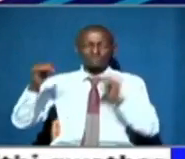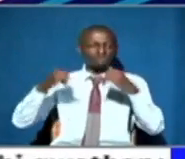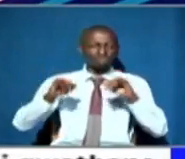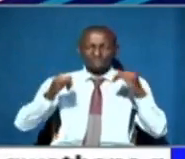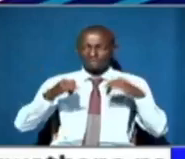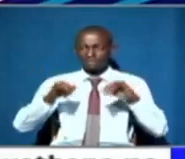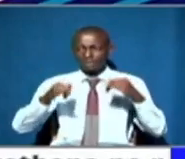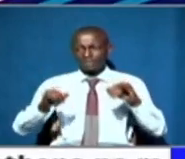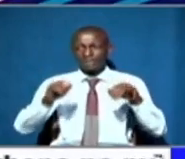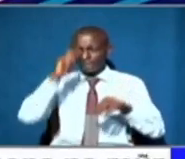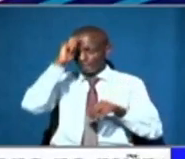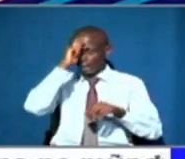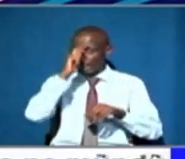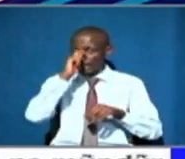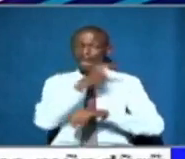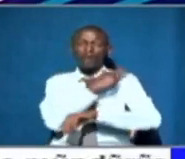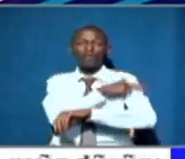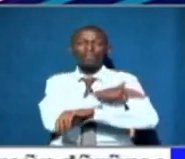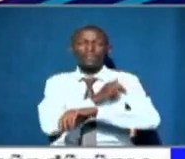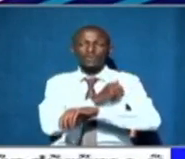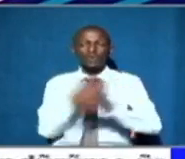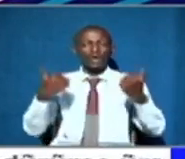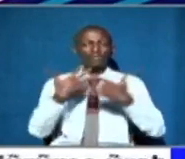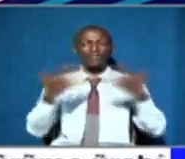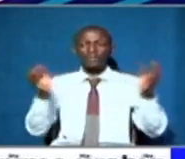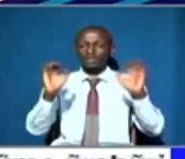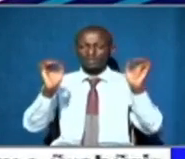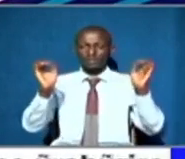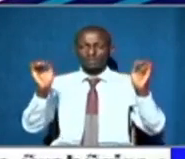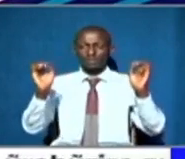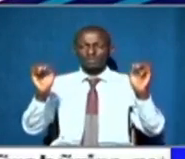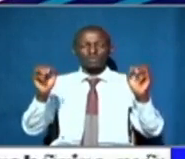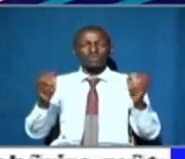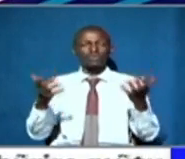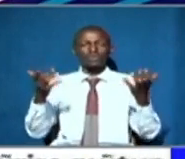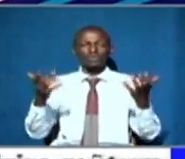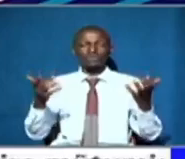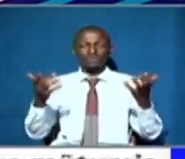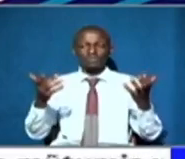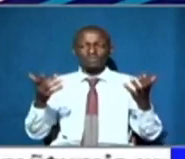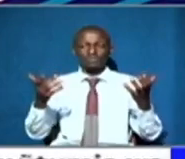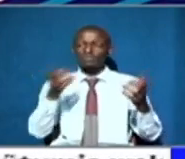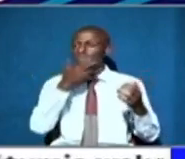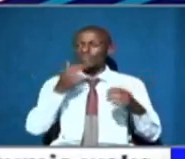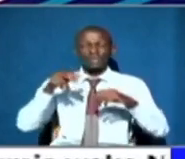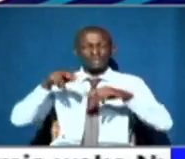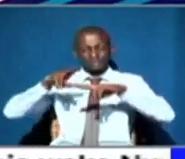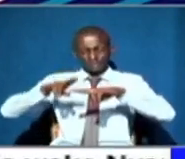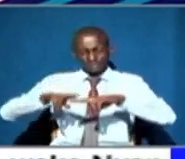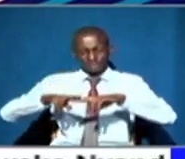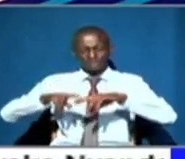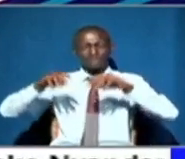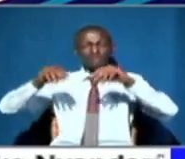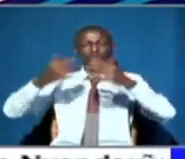hospital na niwe ura thibitari otumite gitio ndirari handu muthuri mundu ucio aikarite handu tirini tondu